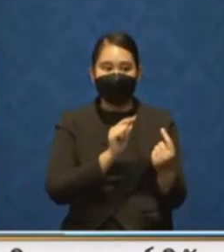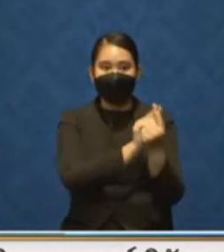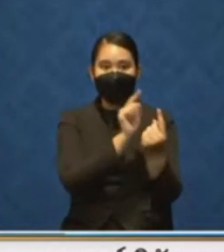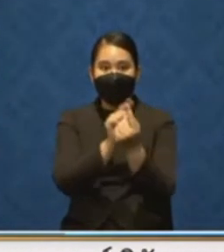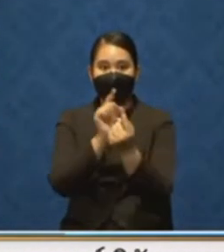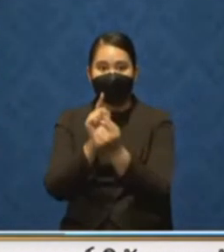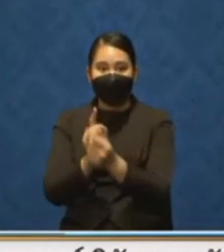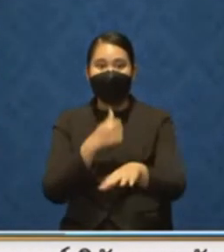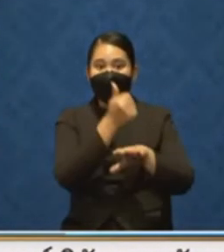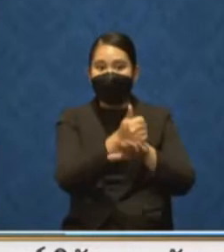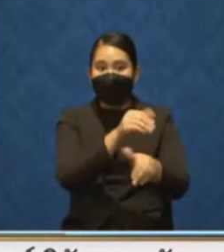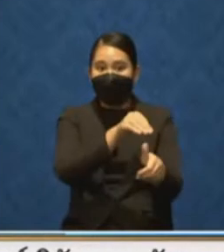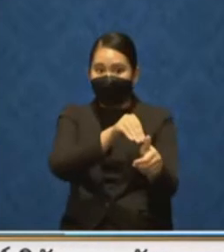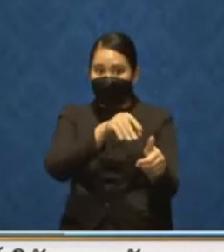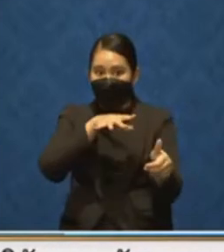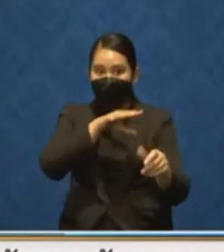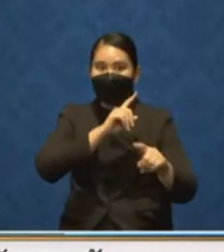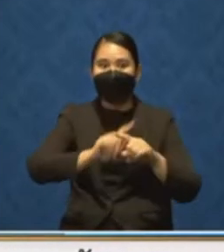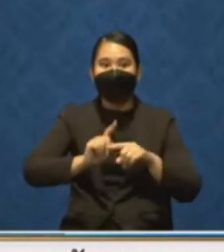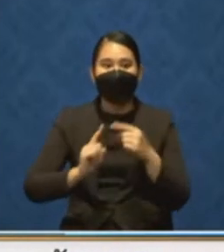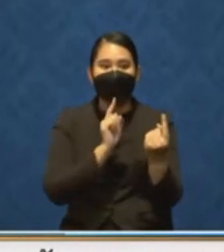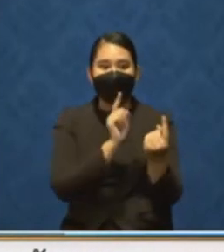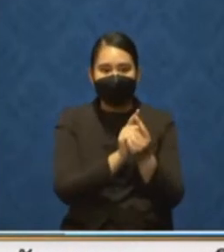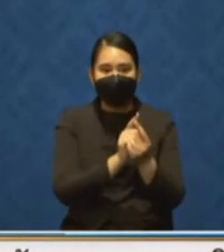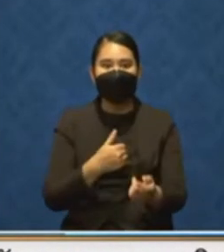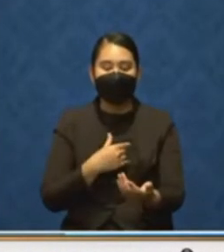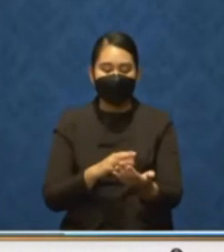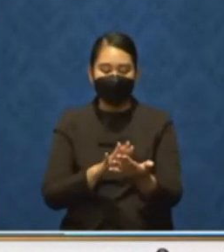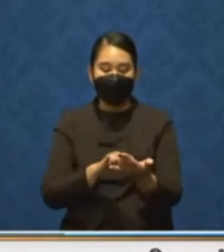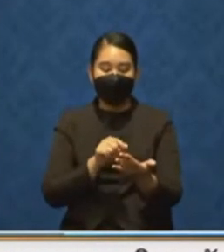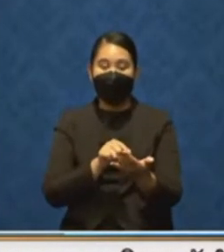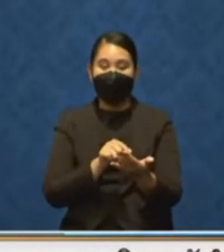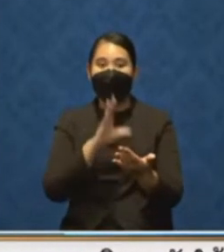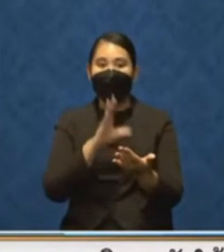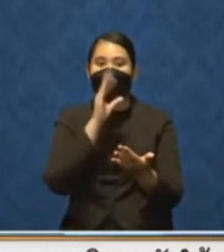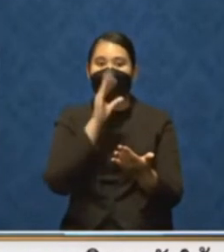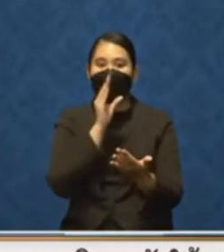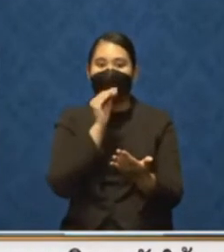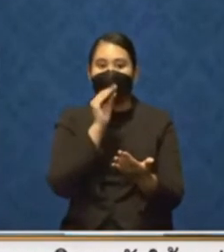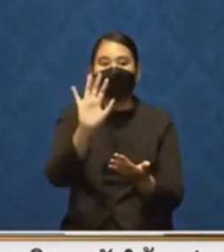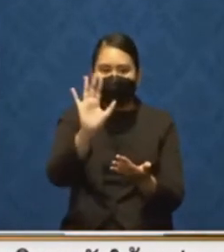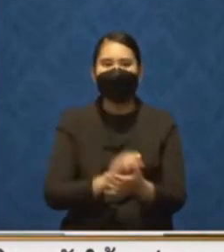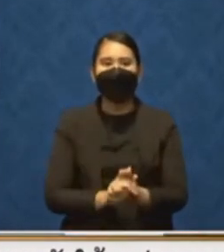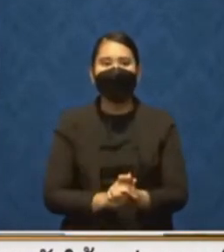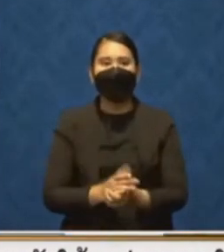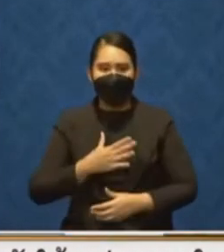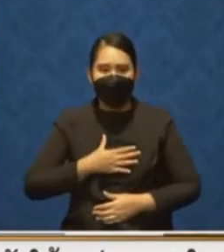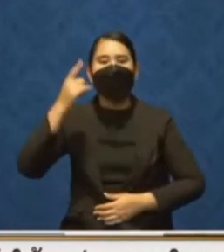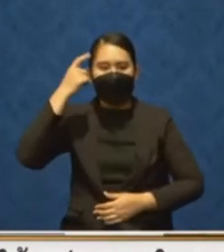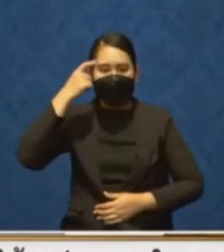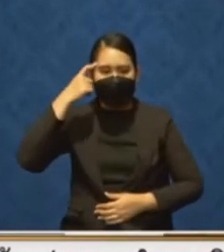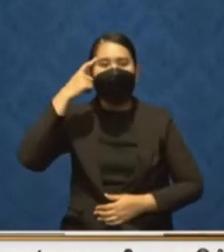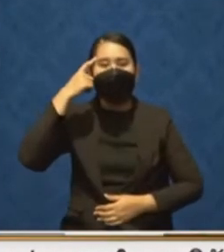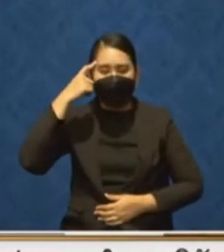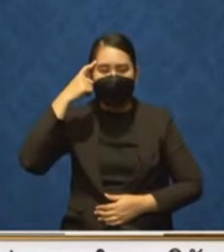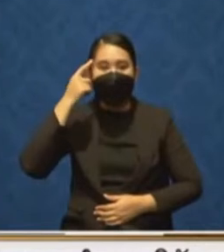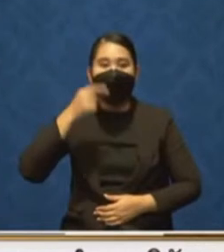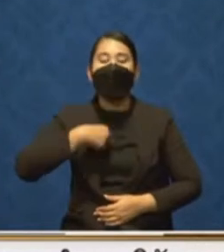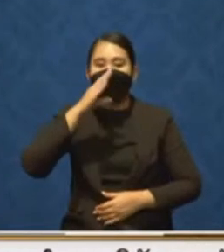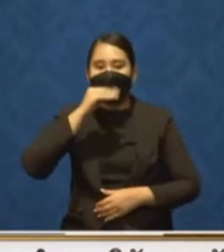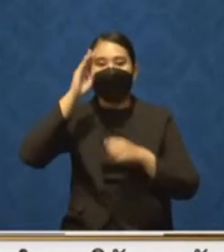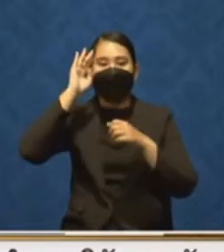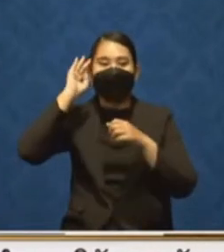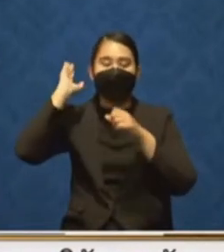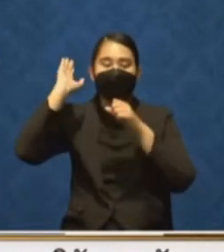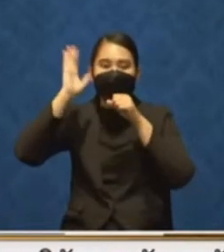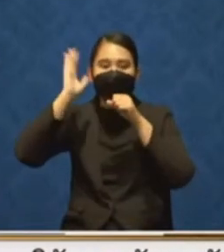แบบทวิภาคีผู้บางทีผมไม่ใช่ไปอ่านโผอย่างเดียวผมคิดของผมไปด้วยแล้วผมก็พูดแล้วส่งให้